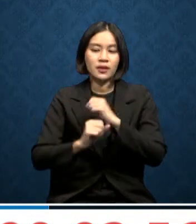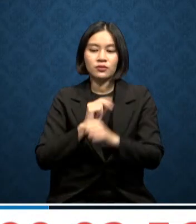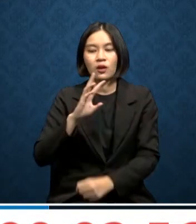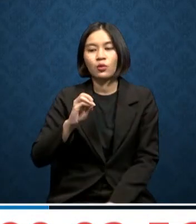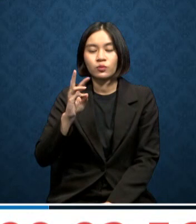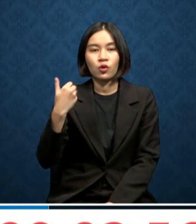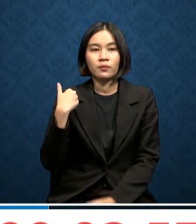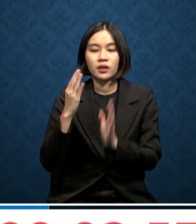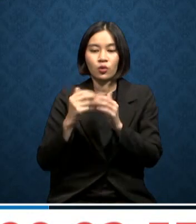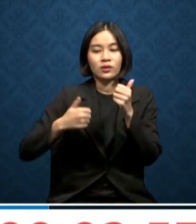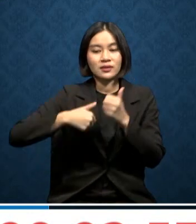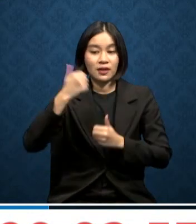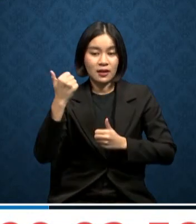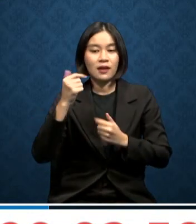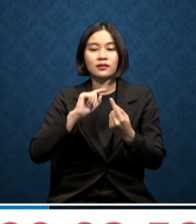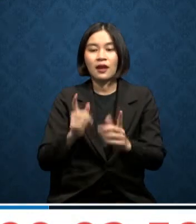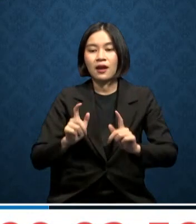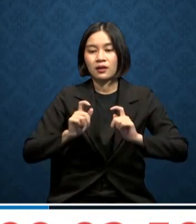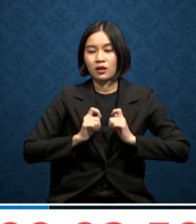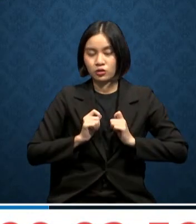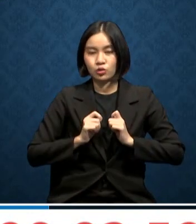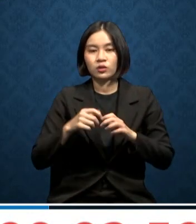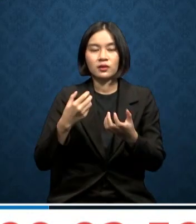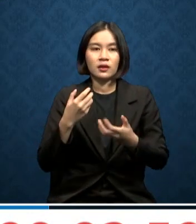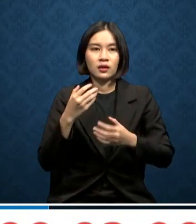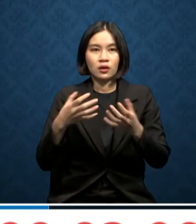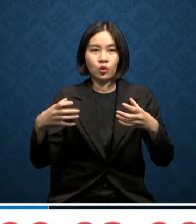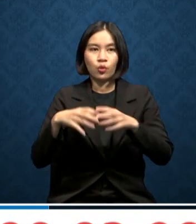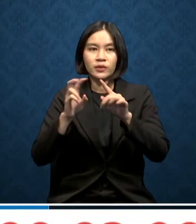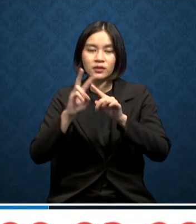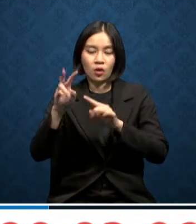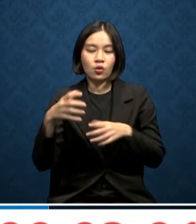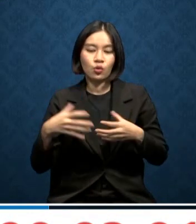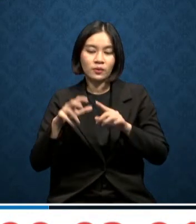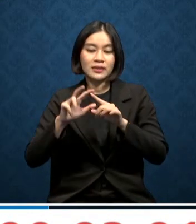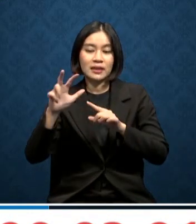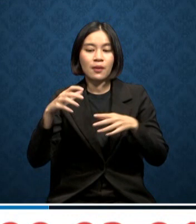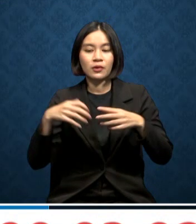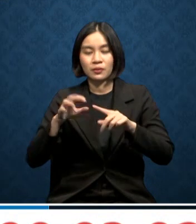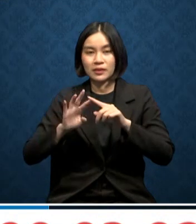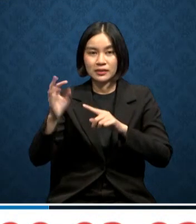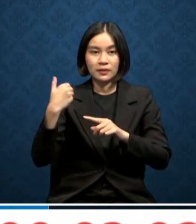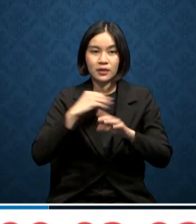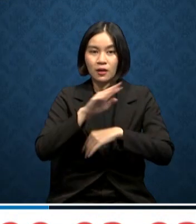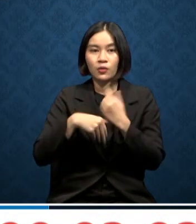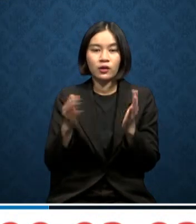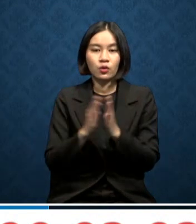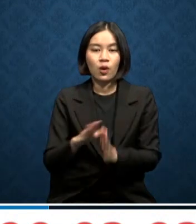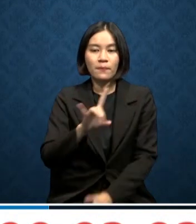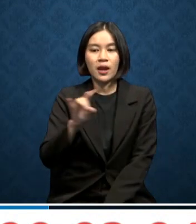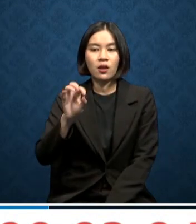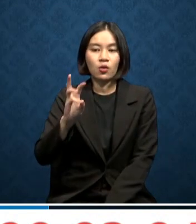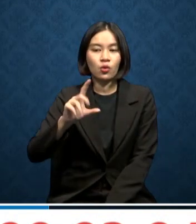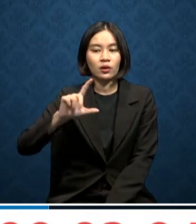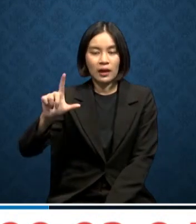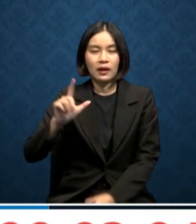โดยมีผู้ชนะกประมูลและได้รอนุญาตชุขายงานขดาวเทียมชุท 2 ชุที่ 3 และชุท 4รวมราคาประบนตส้ 806 ลาน